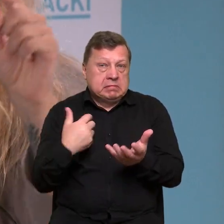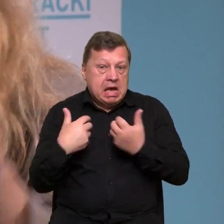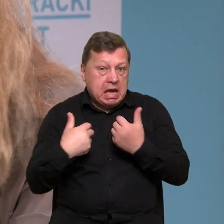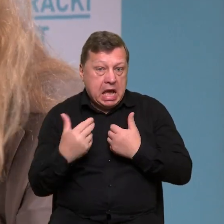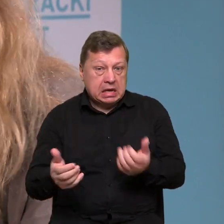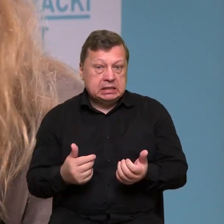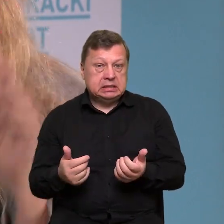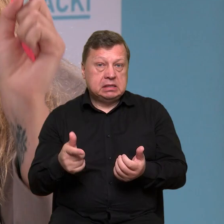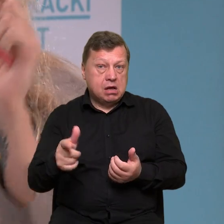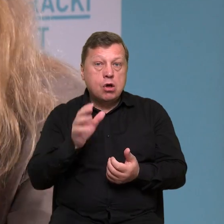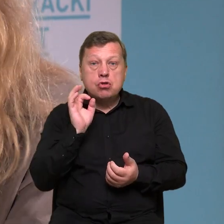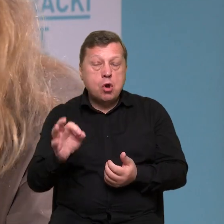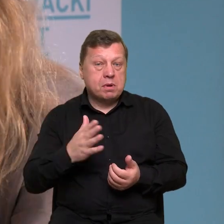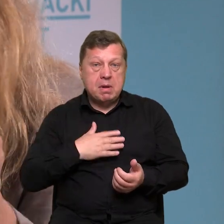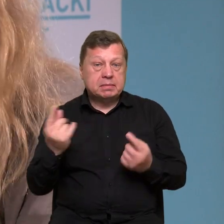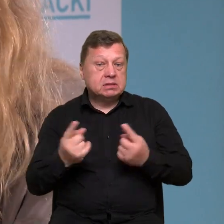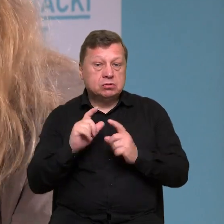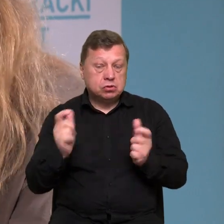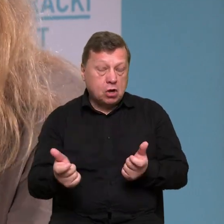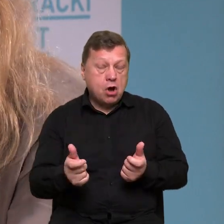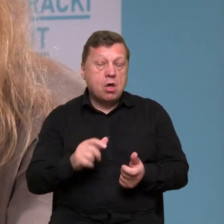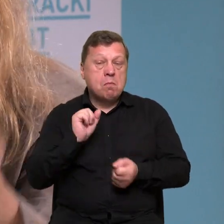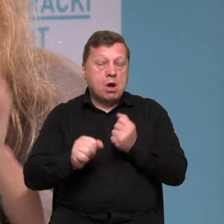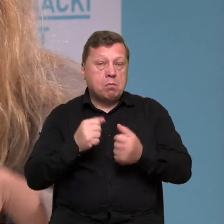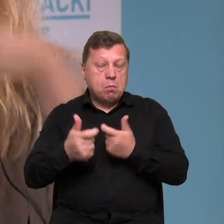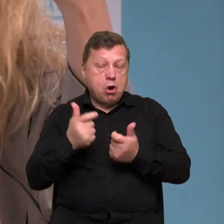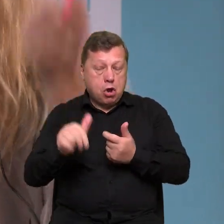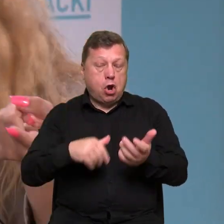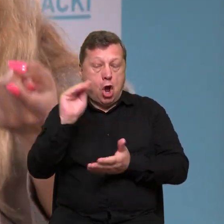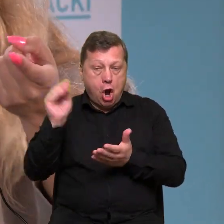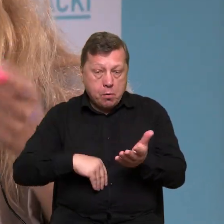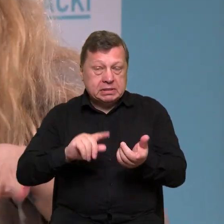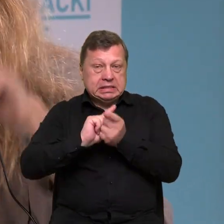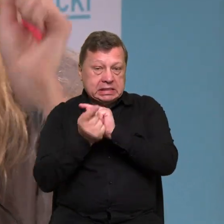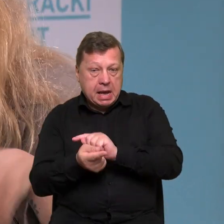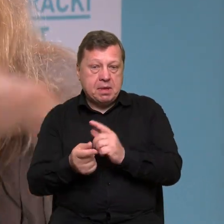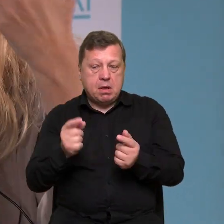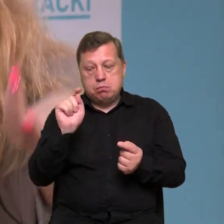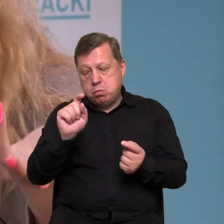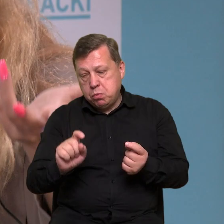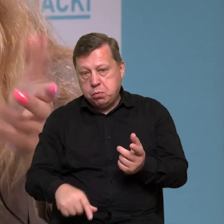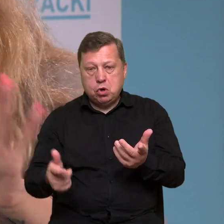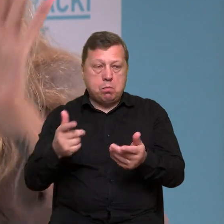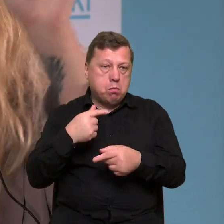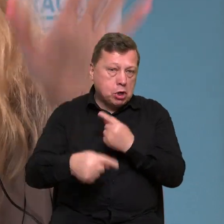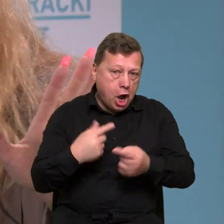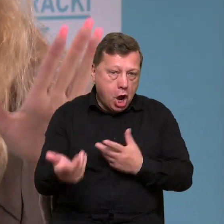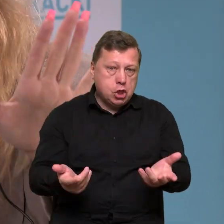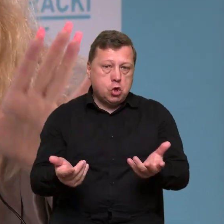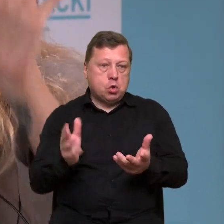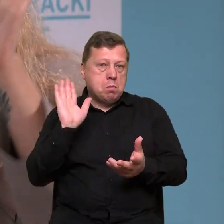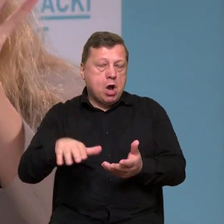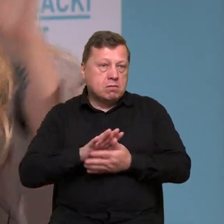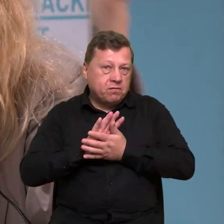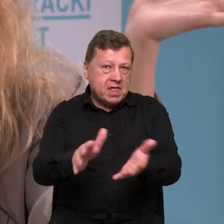zawsze w tej dobrej sytuacji, że mogę to skapitalizować, mogę to opisać, mogę to zamienić w produkt, mogę to